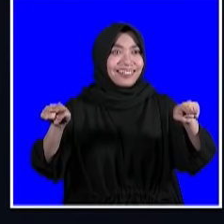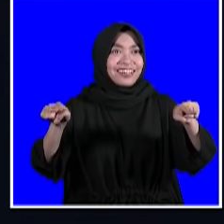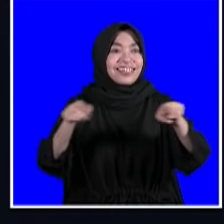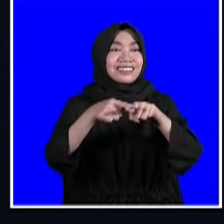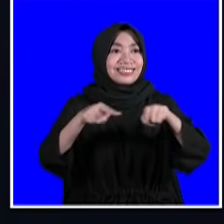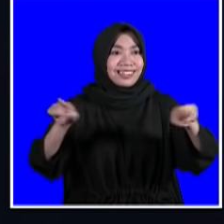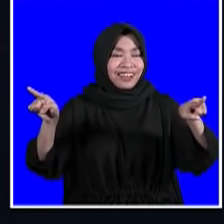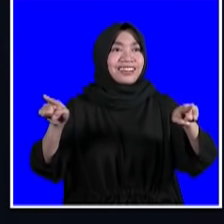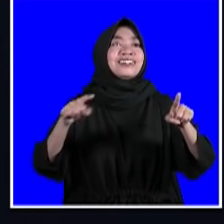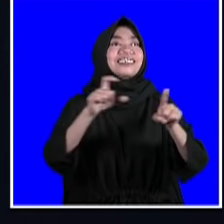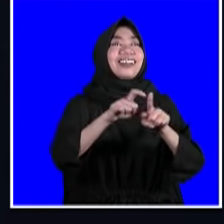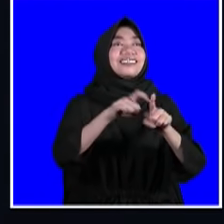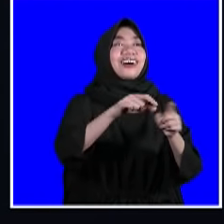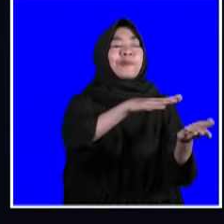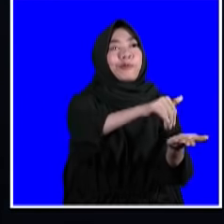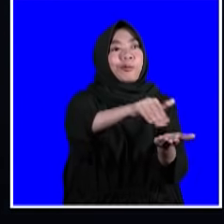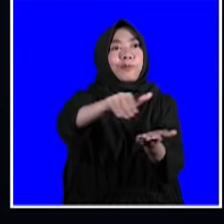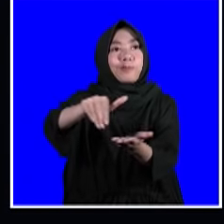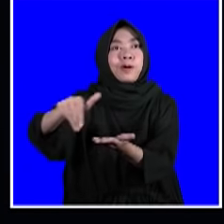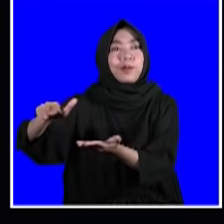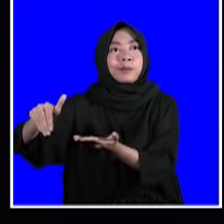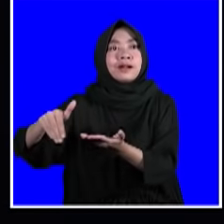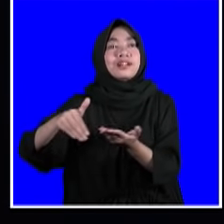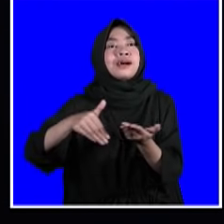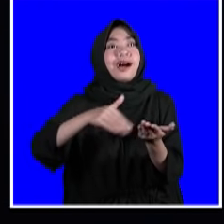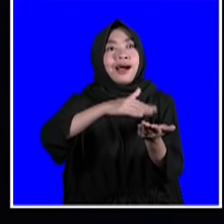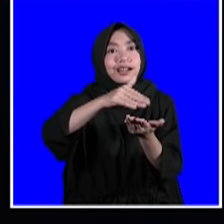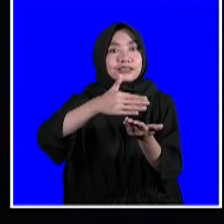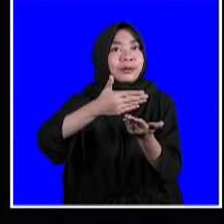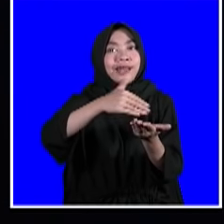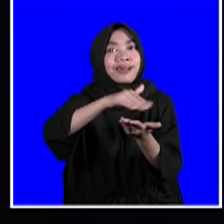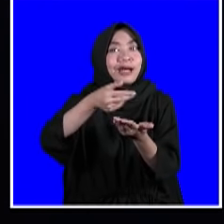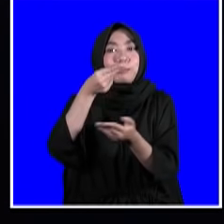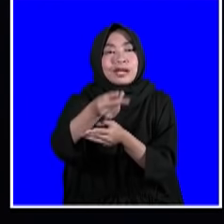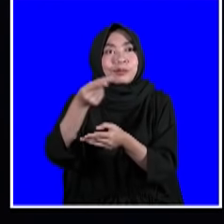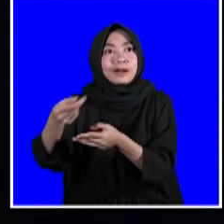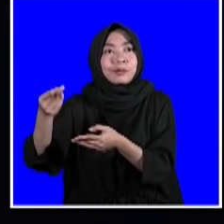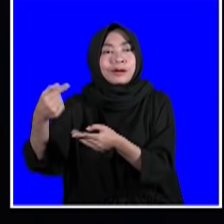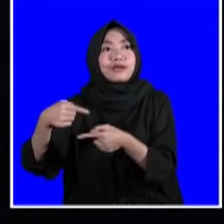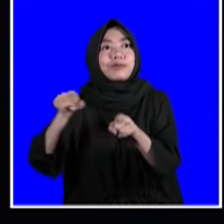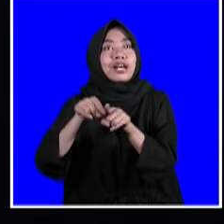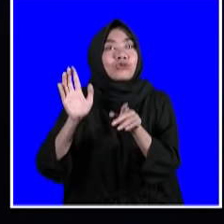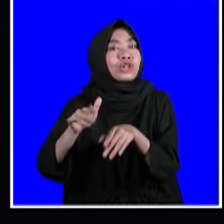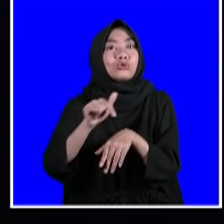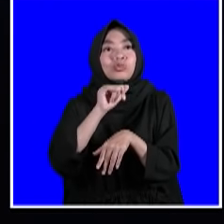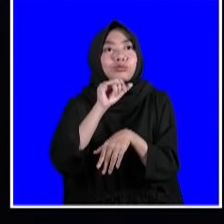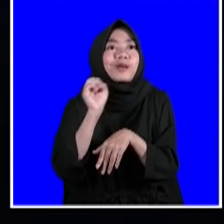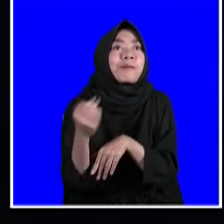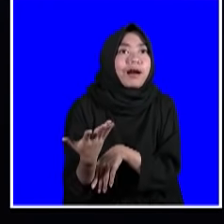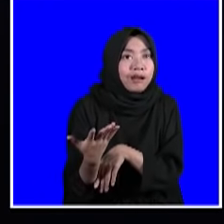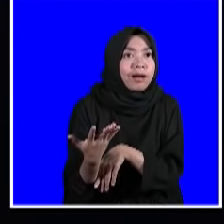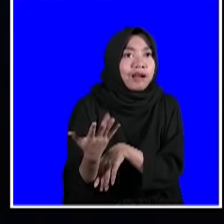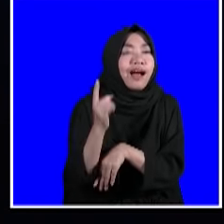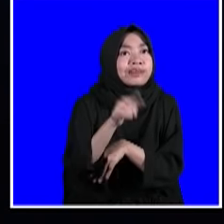mulailah mendata apa saja sebenarnya harta yang sudah dikumpulkan oleh suami istri tersebut